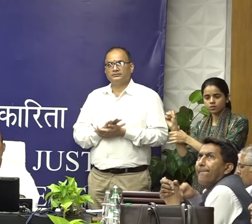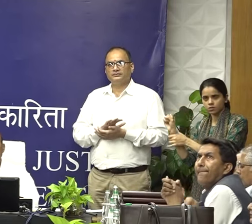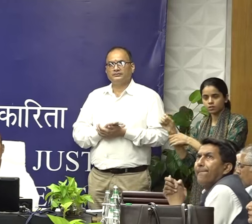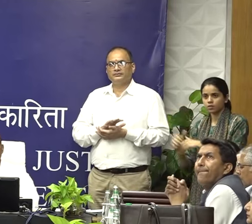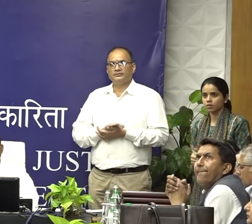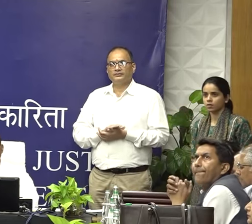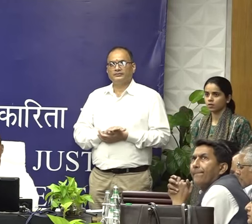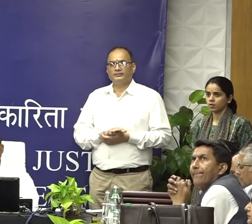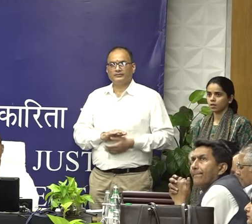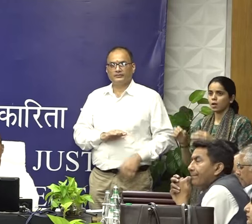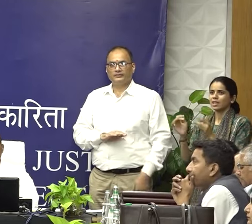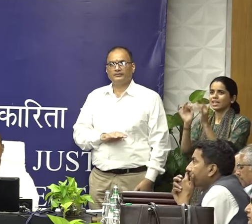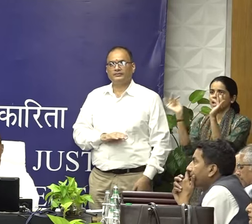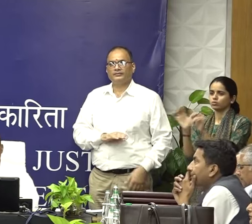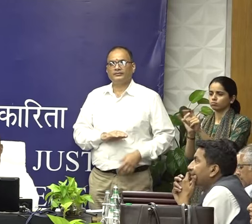है।